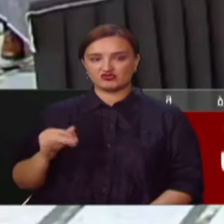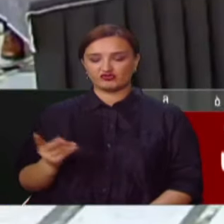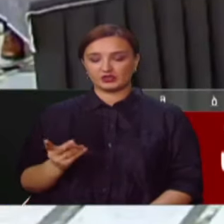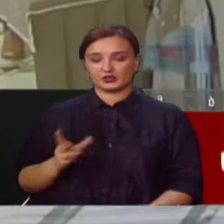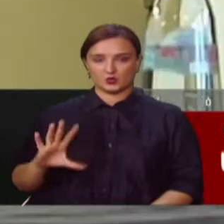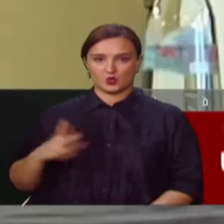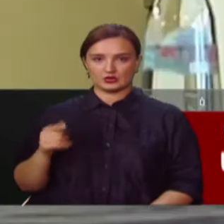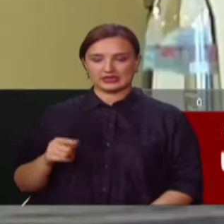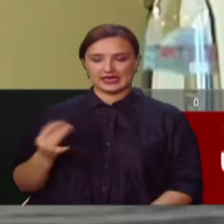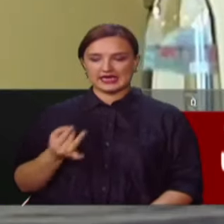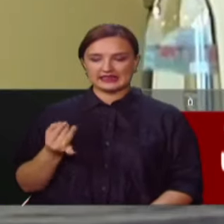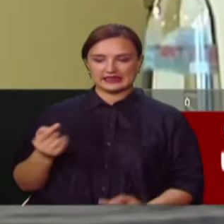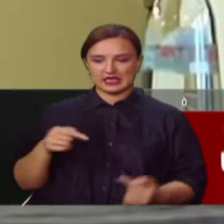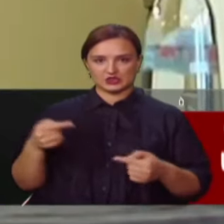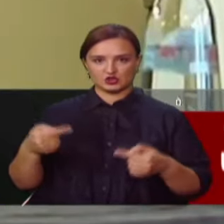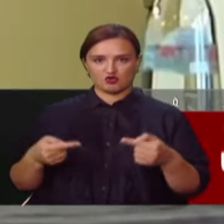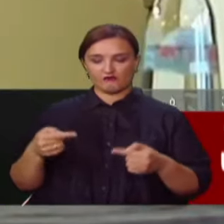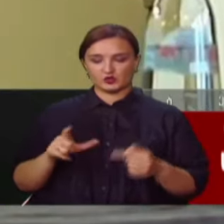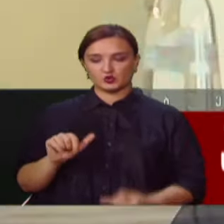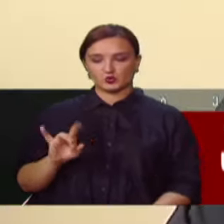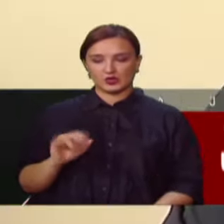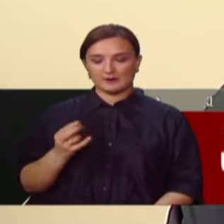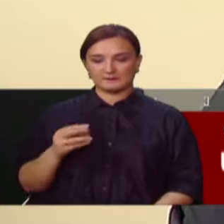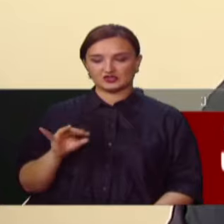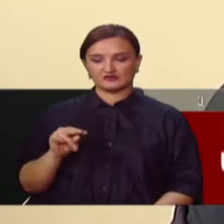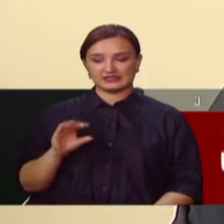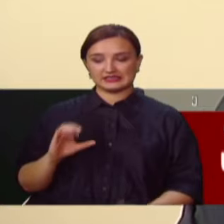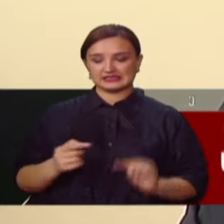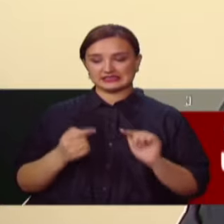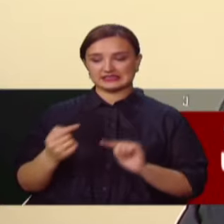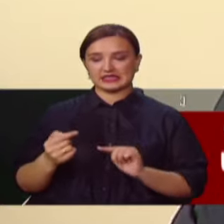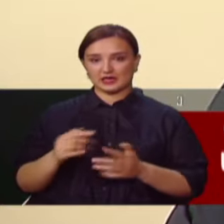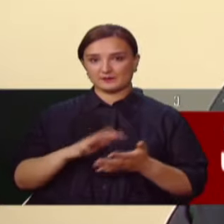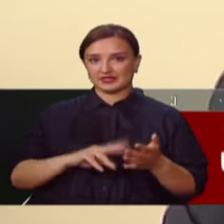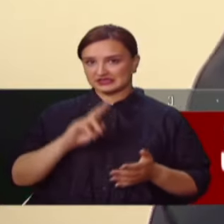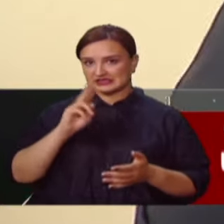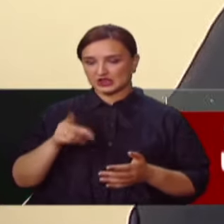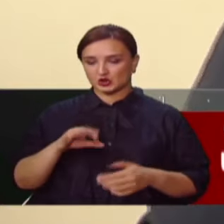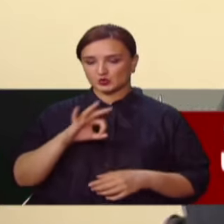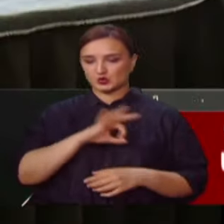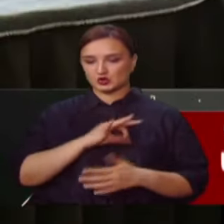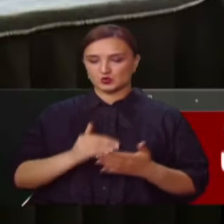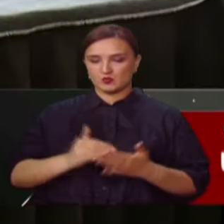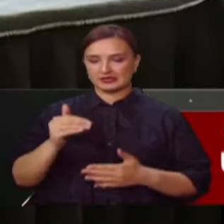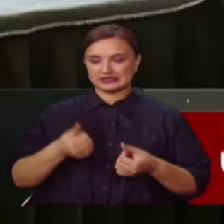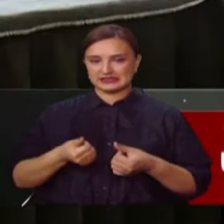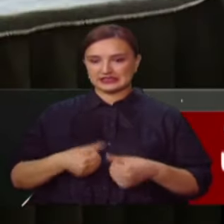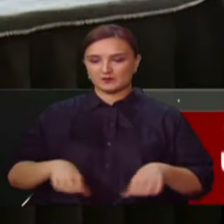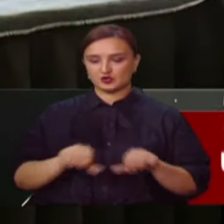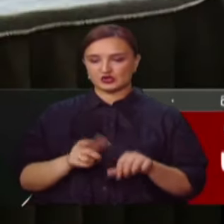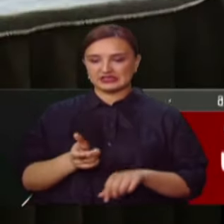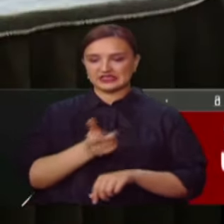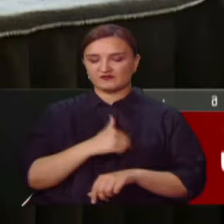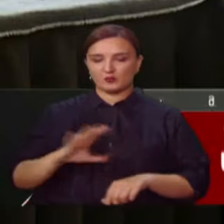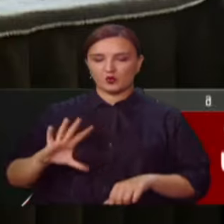ადგილი ჰქონდა ინტერესთა კონფლიქტს. სალომე ზურაბიშვილის წინააღმდეგ სარჩელის ავტორი და იუსტიციის უმაღლესი საბჭოს